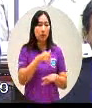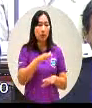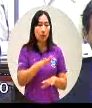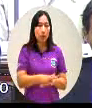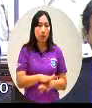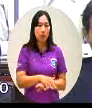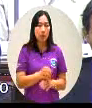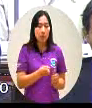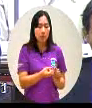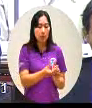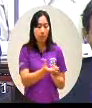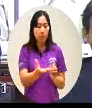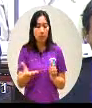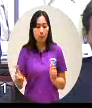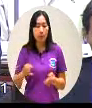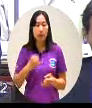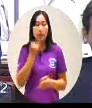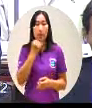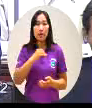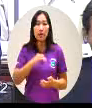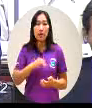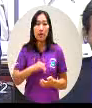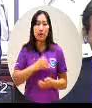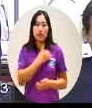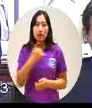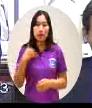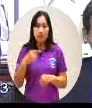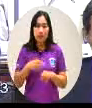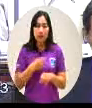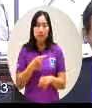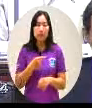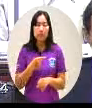遐悬啦。但是基本上嘛是西蚊。会可能